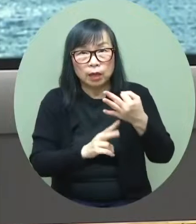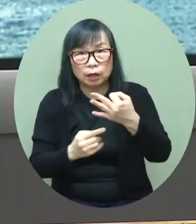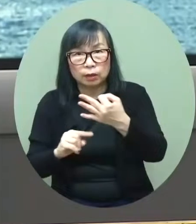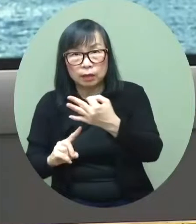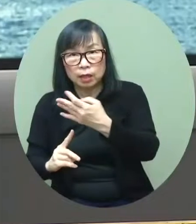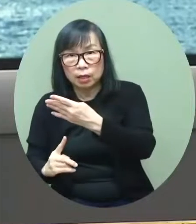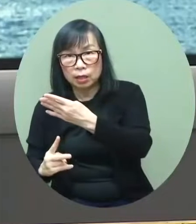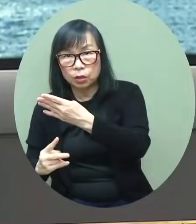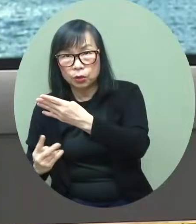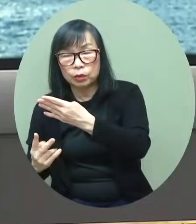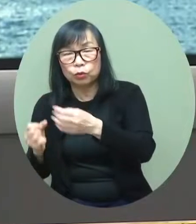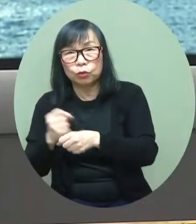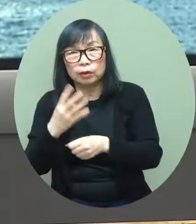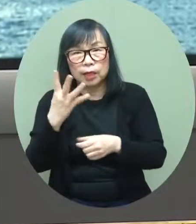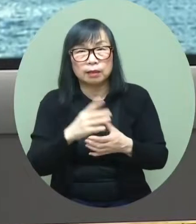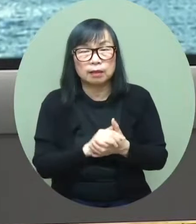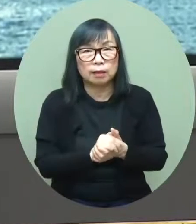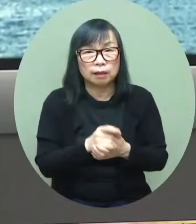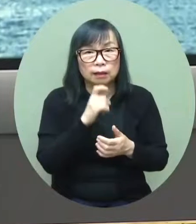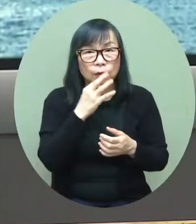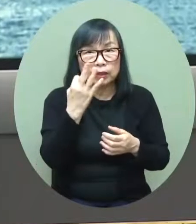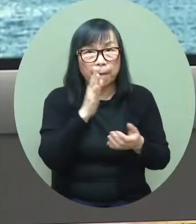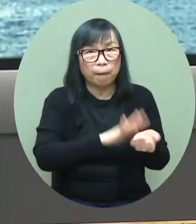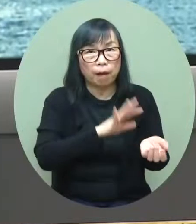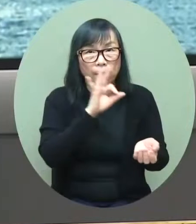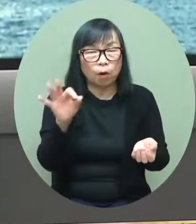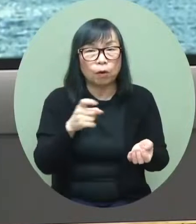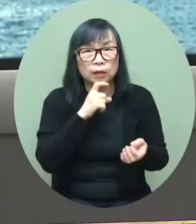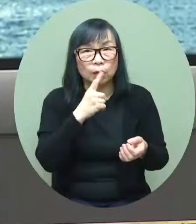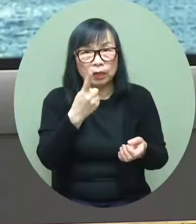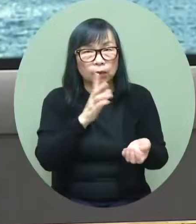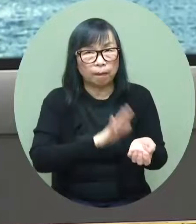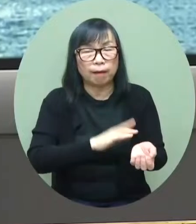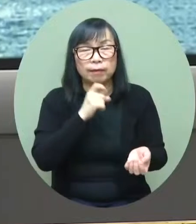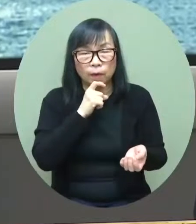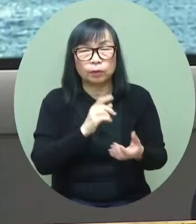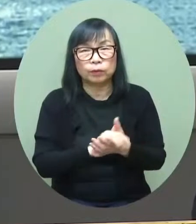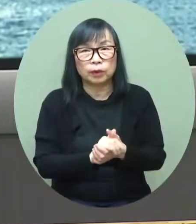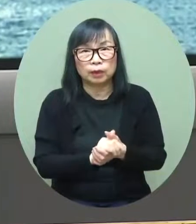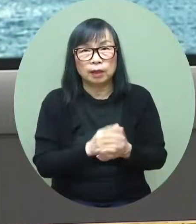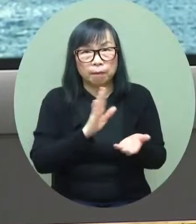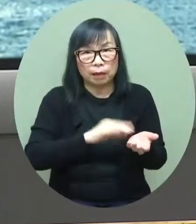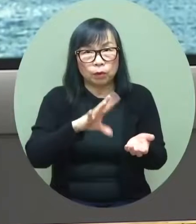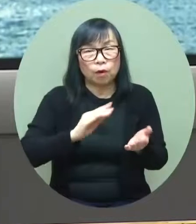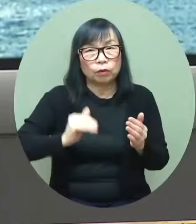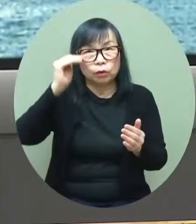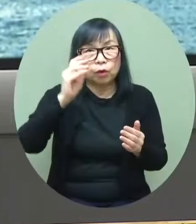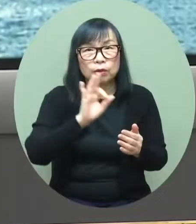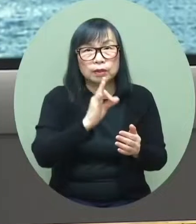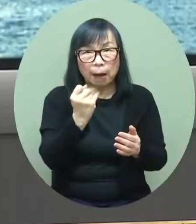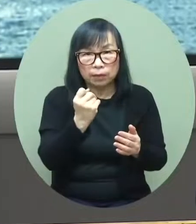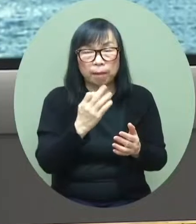2號做了4個，那有3個是陰性的，有1個是陽性的，那個 CT 值都高的，大過